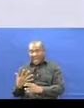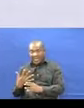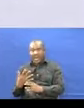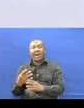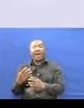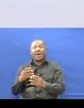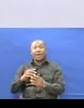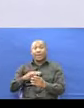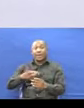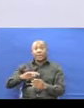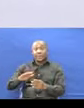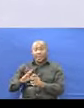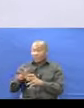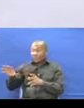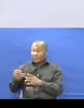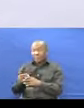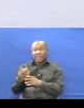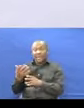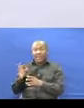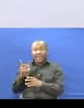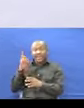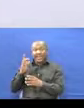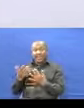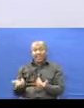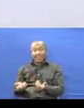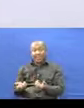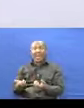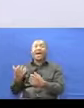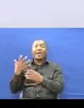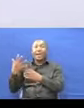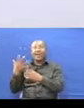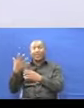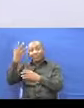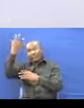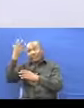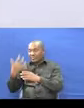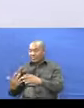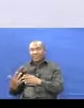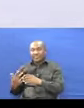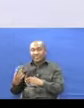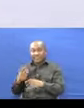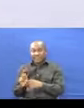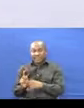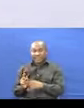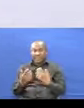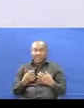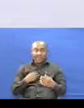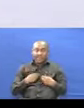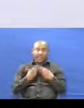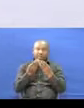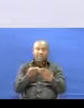Tano ya tano. Umeelewa eh? Kwa hiyo siku zote ukipewa swali namna hii, ukitaka usinona hapa eh? Nimekupa tu